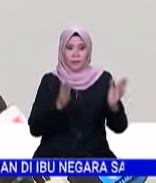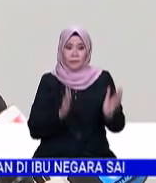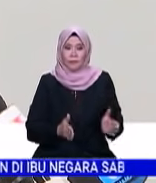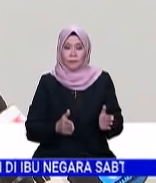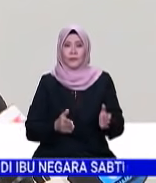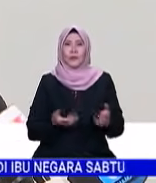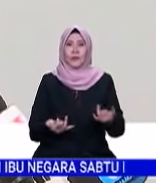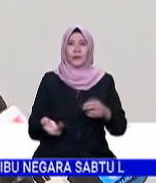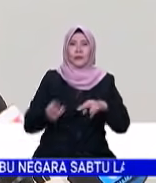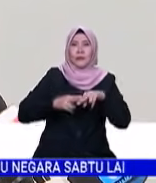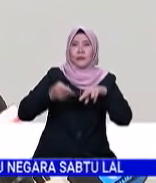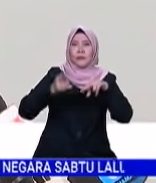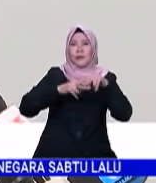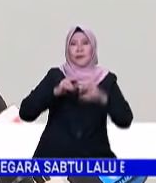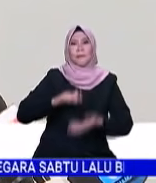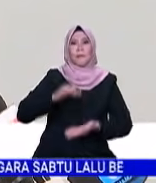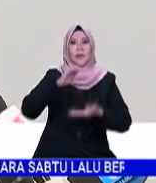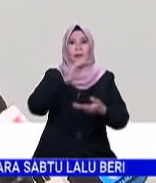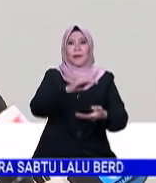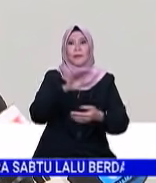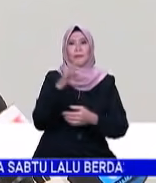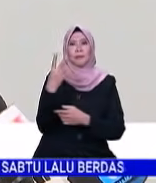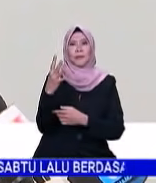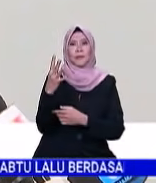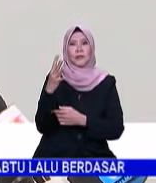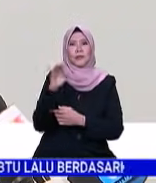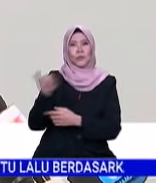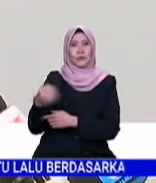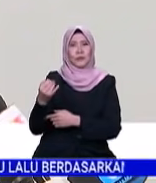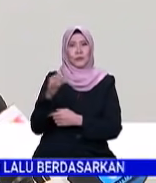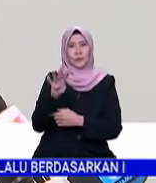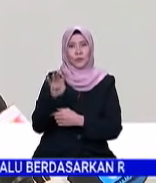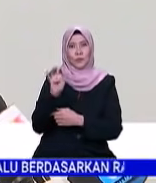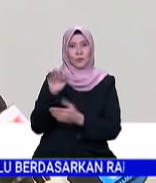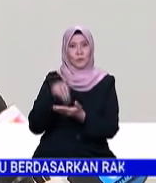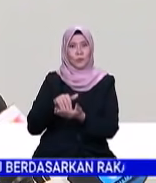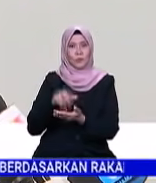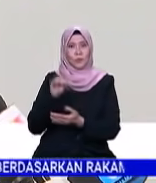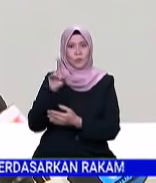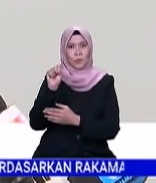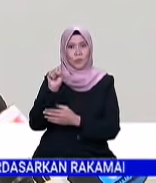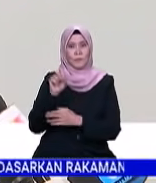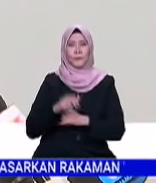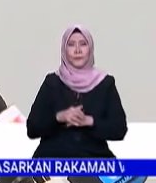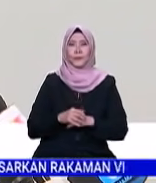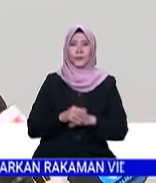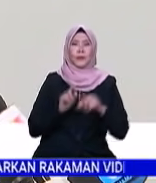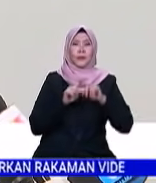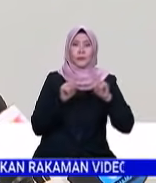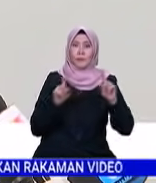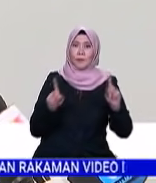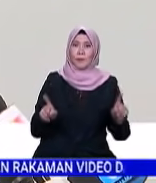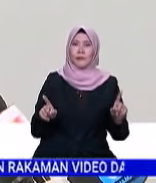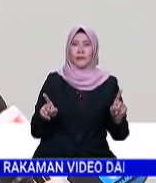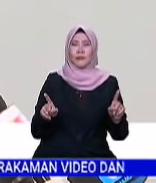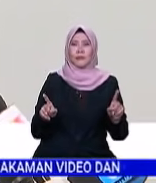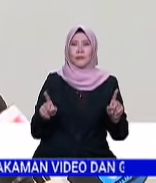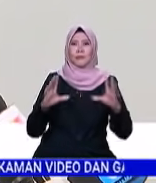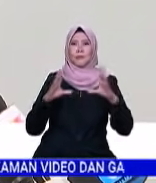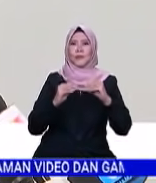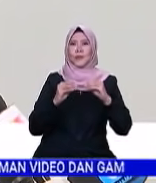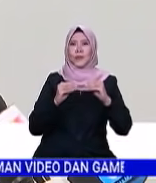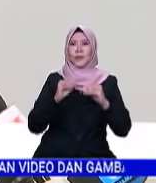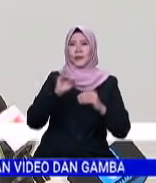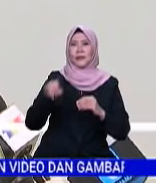melengkapkan penghantaran bekalan sebanyak 14,400,000 dos. Namun demikian, pada